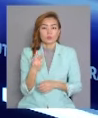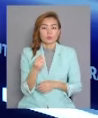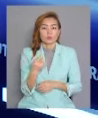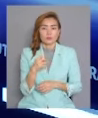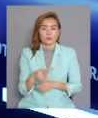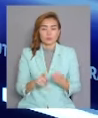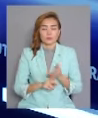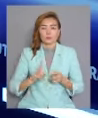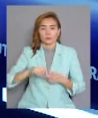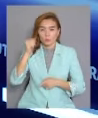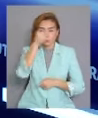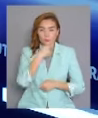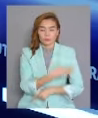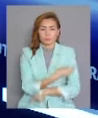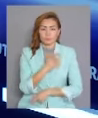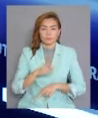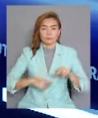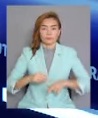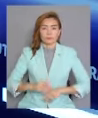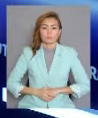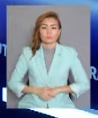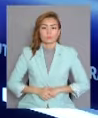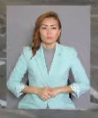планируется начать в следующем году.